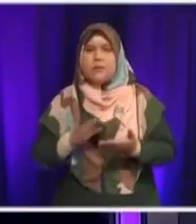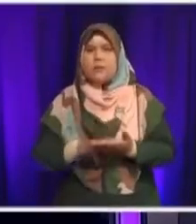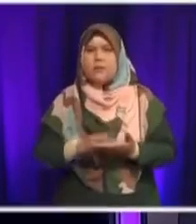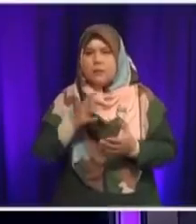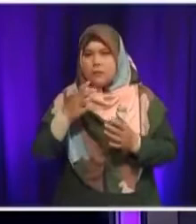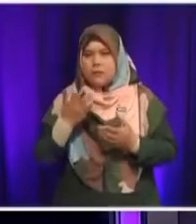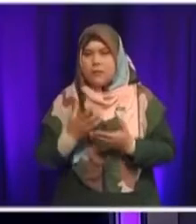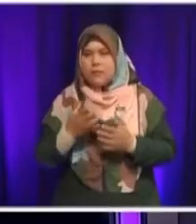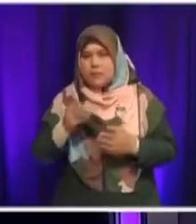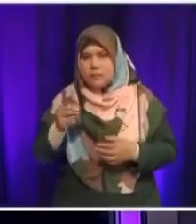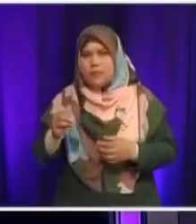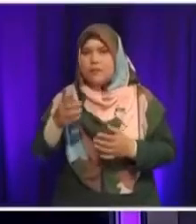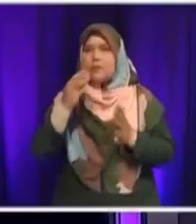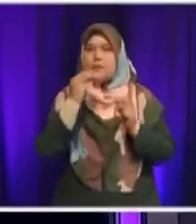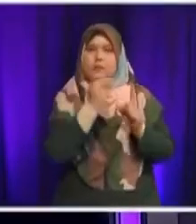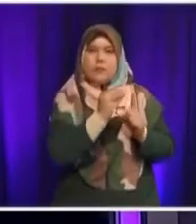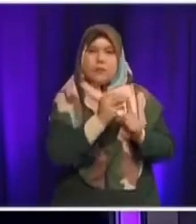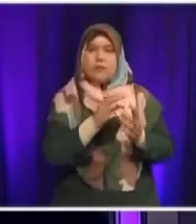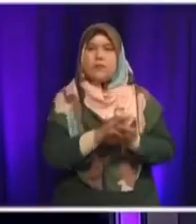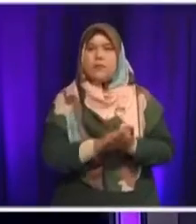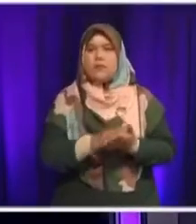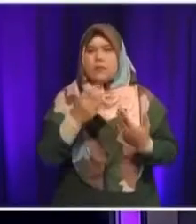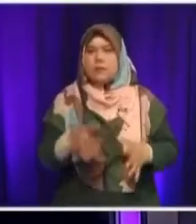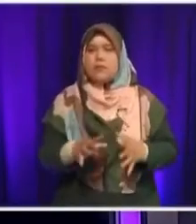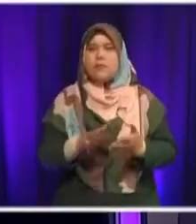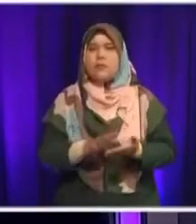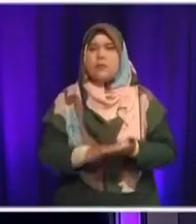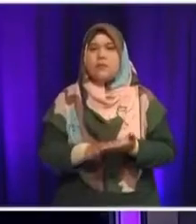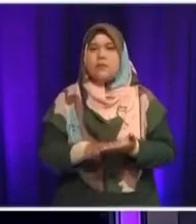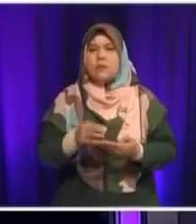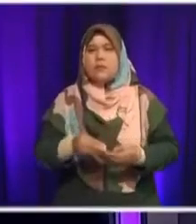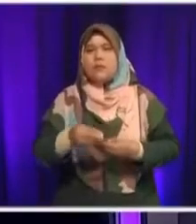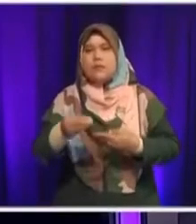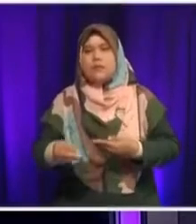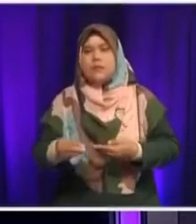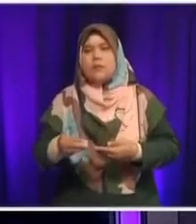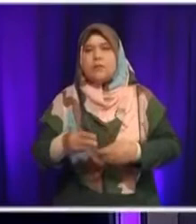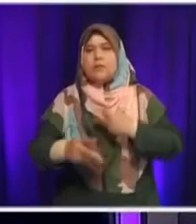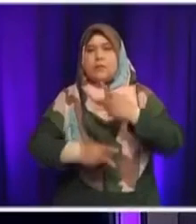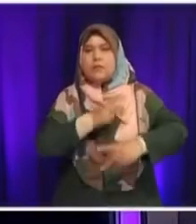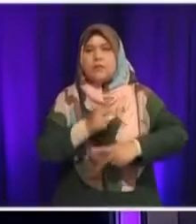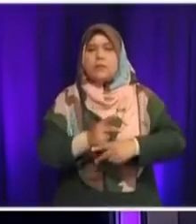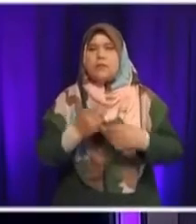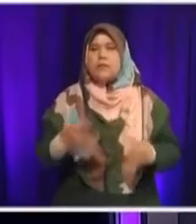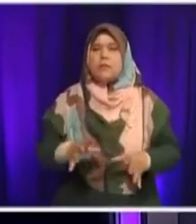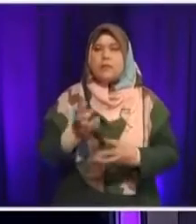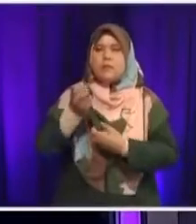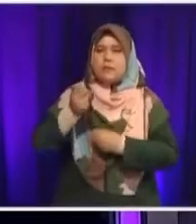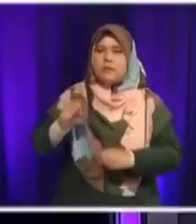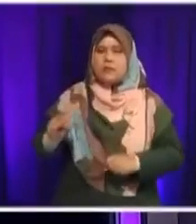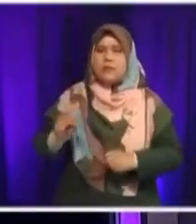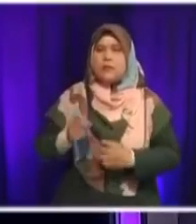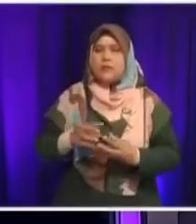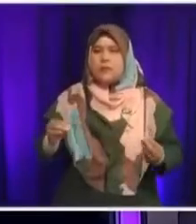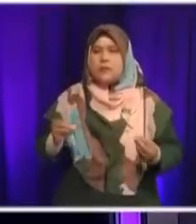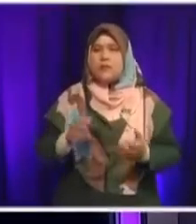dan saya akan memberi makanan di situ setelah murid memberi memproses sehingga selesai murid